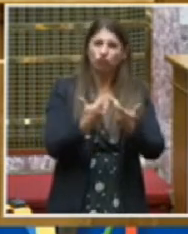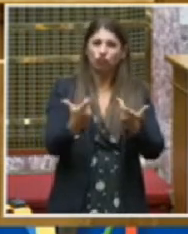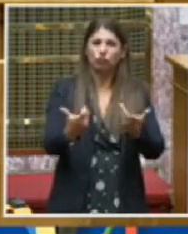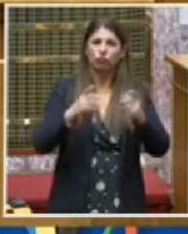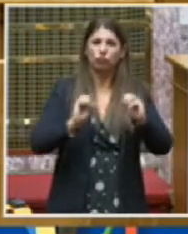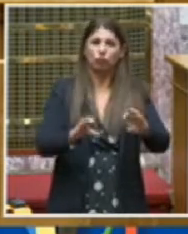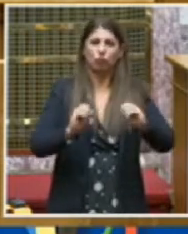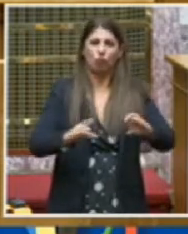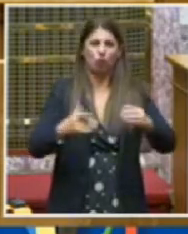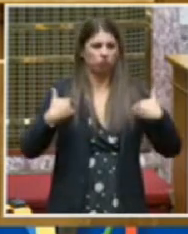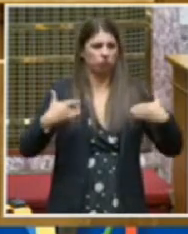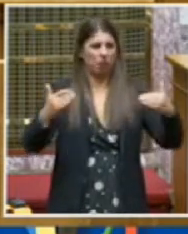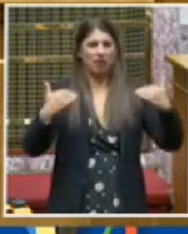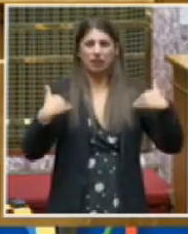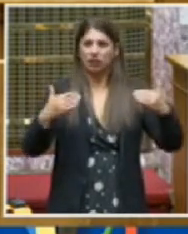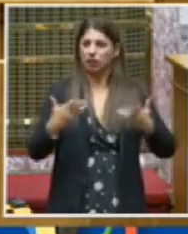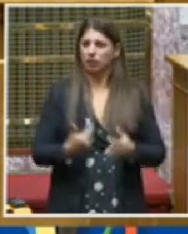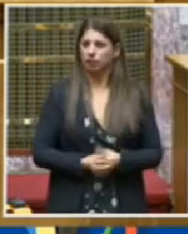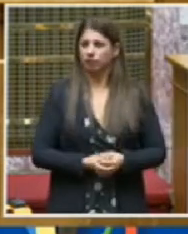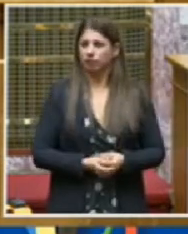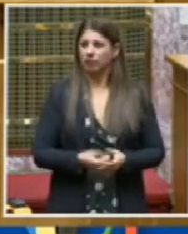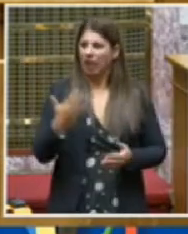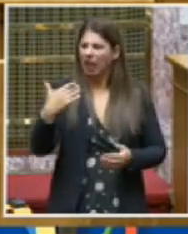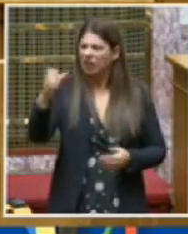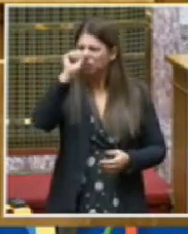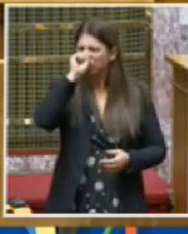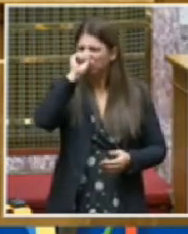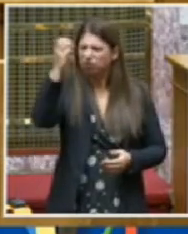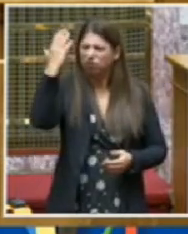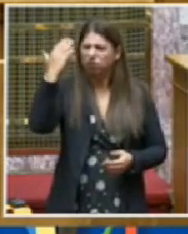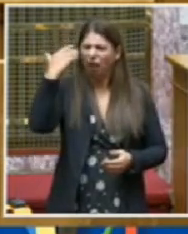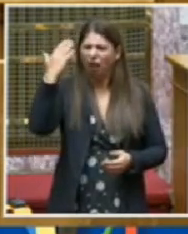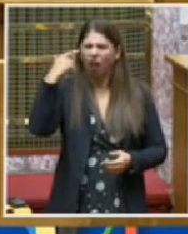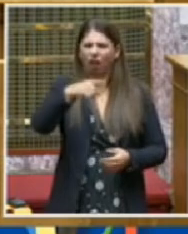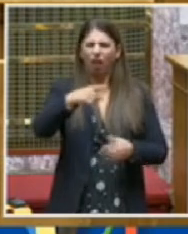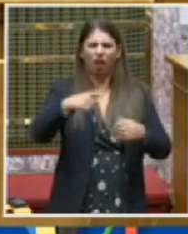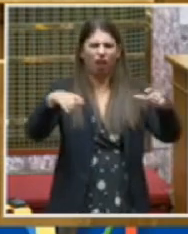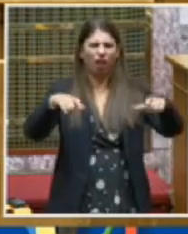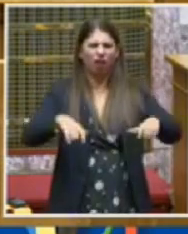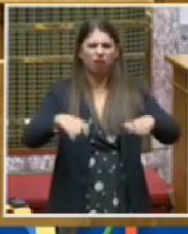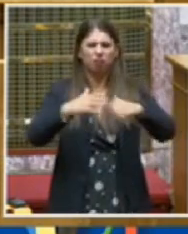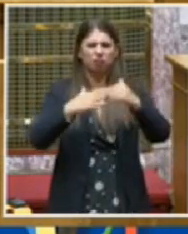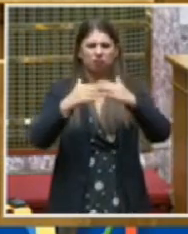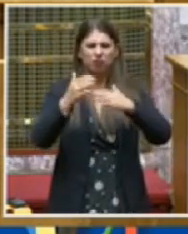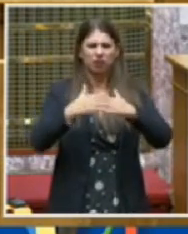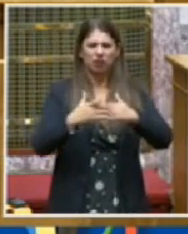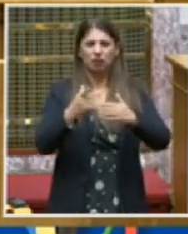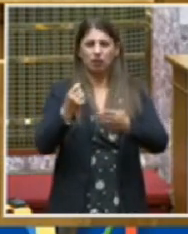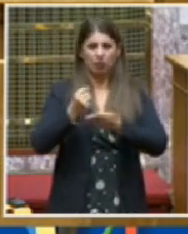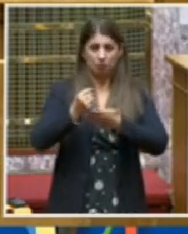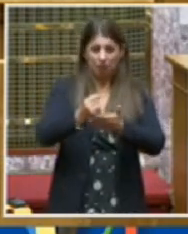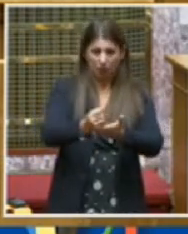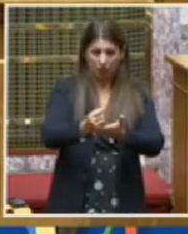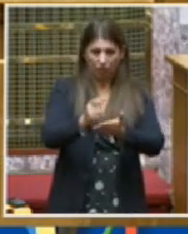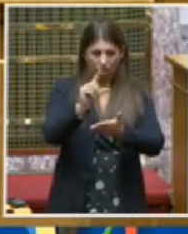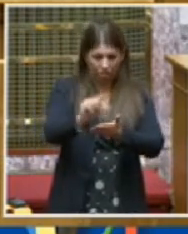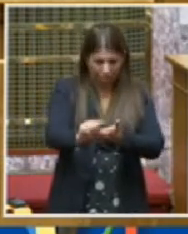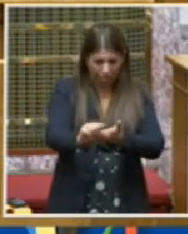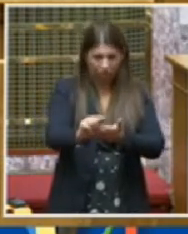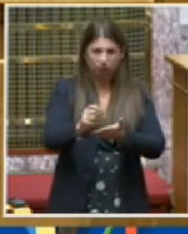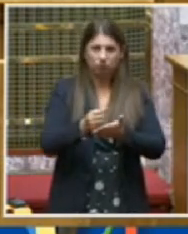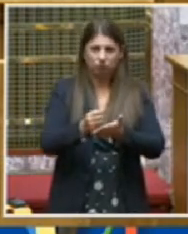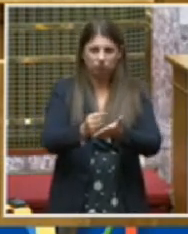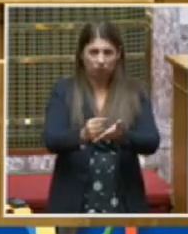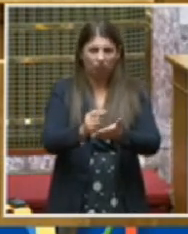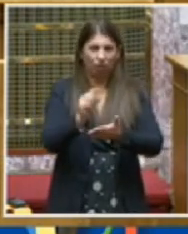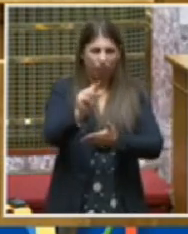Υπάρχουν υποδομές οι οποίες είναι απαρχαιωμένες και ανεπαρκείς. Η χρηματοδότηση δεν είναι στο απαιτούμενο ύψος.